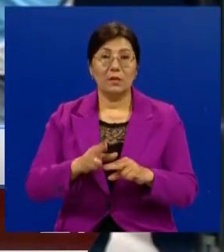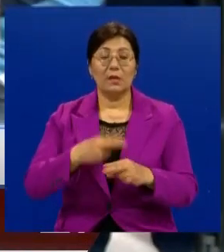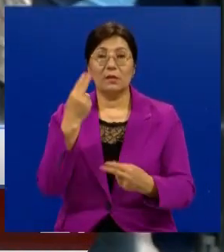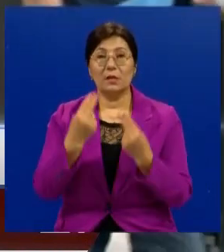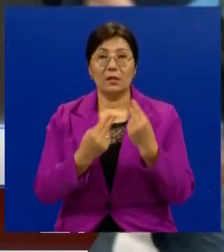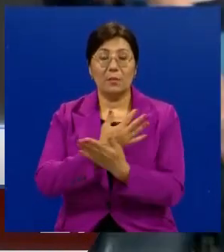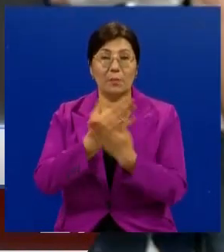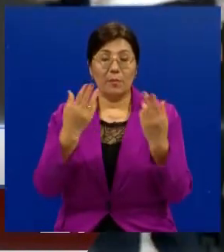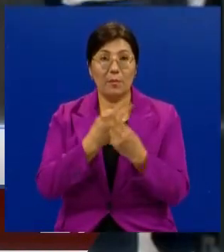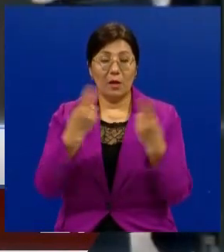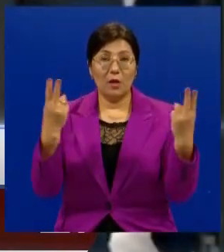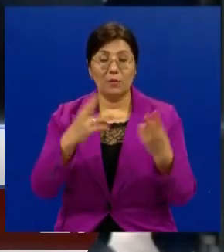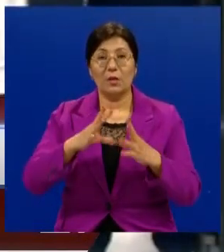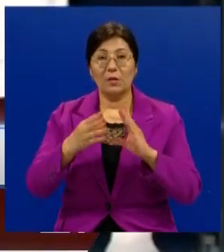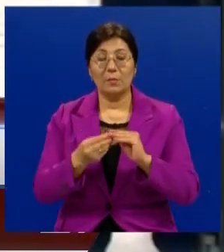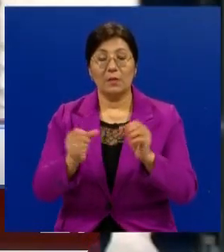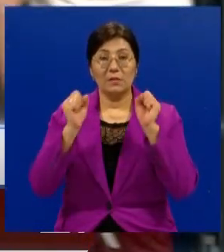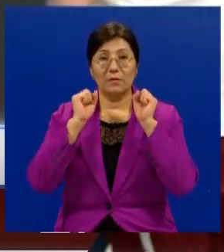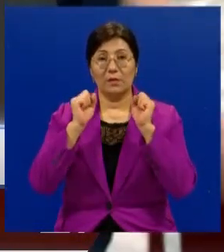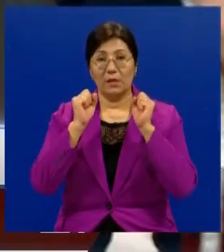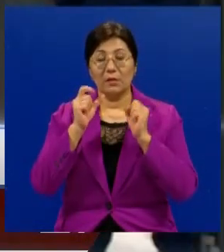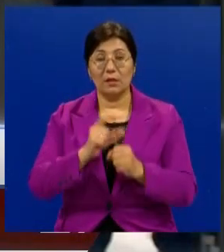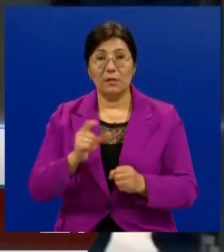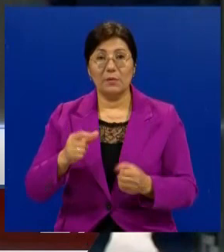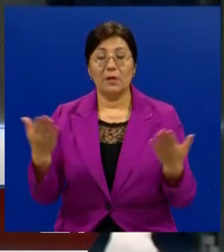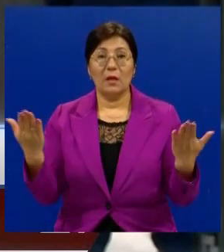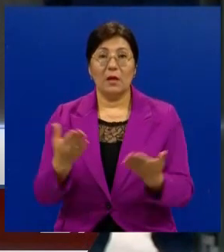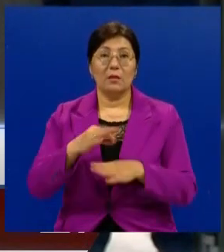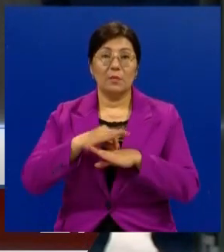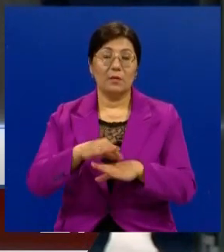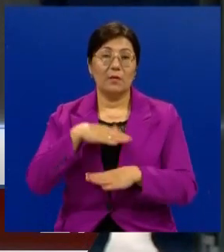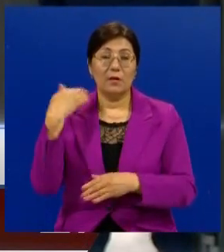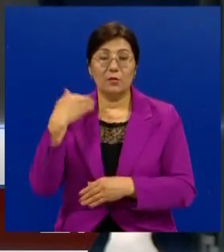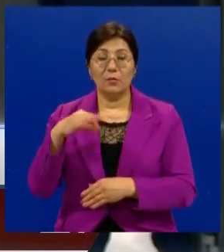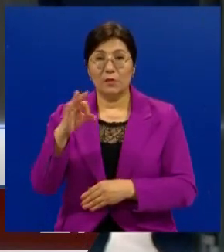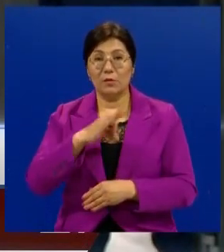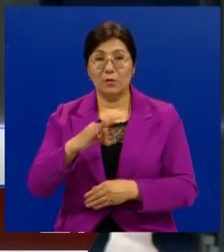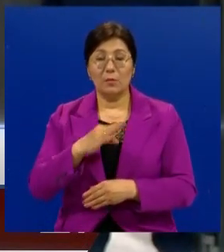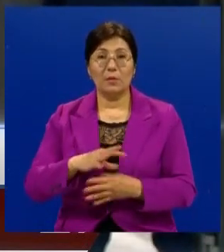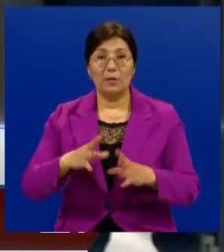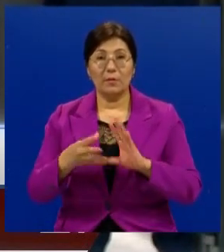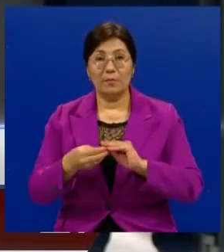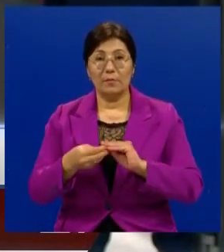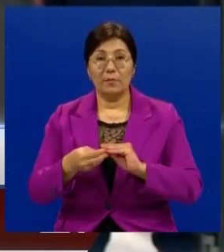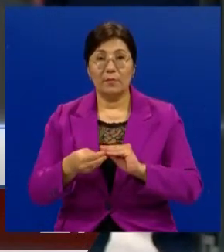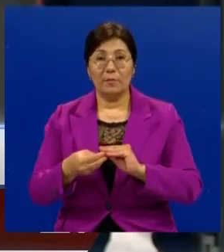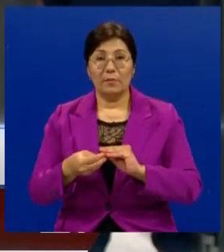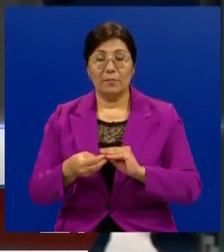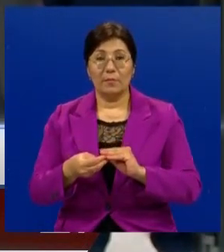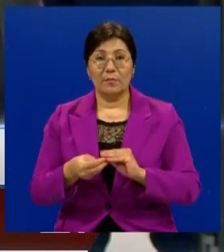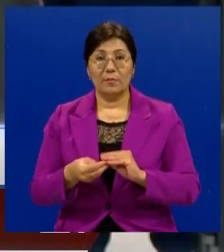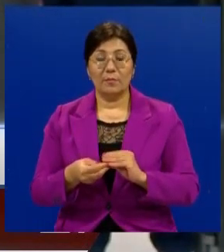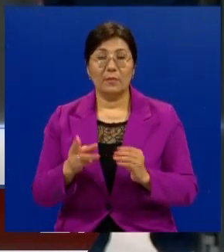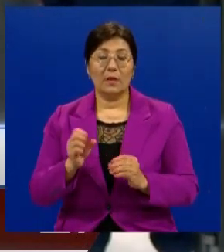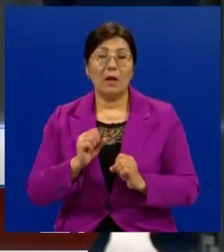нам тот результат подготовки спортсменов, которые проводят наши регионы, и в целом, на каком этапе сейчас